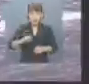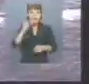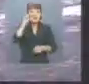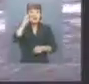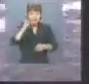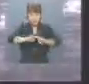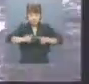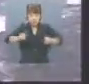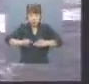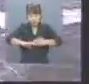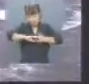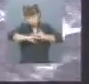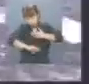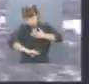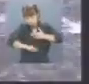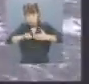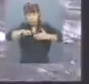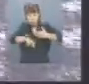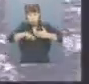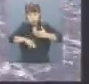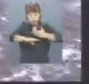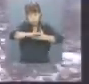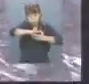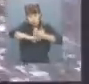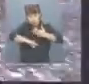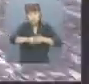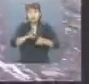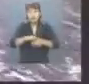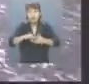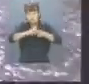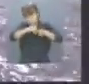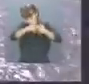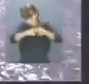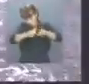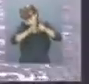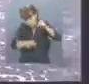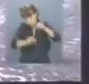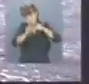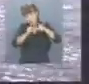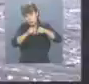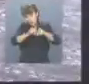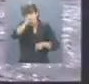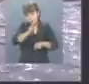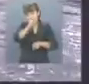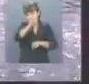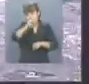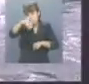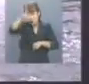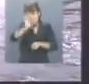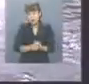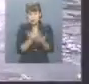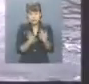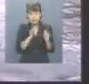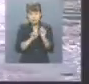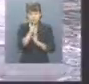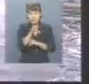บายน้ำประมาณเมตรกว่านะครับนายประสงค์อินดนตรีผู้อำนวยการโครงการส่งน้ำและบำรุงรักษาภาษีเจริญยอมรับว่